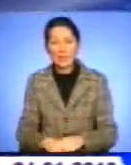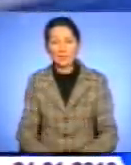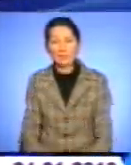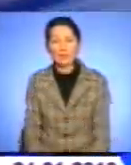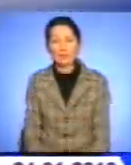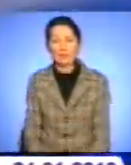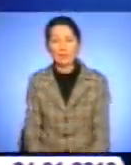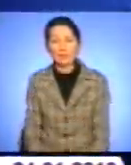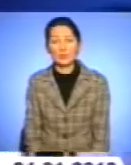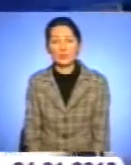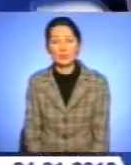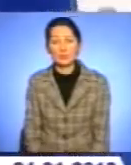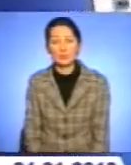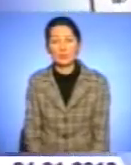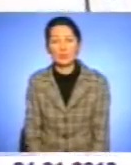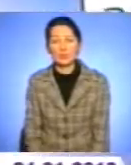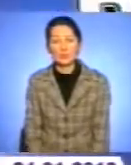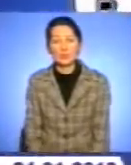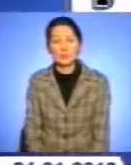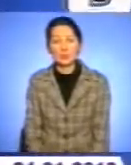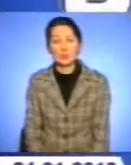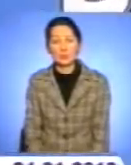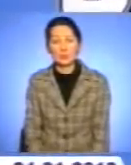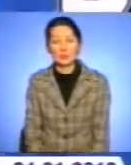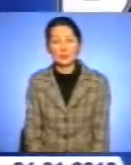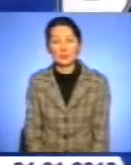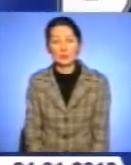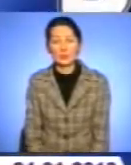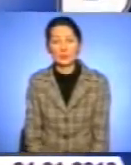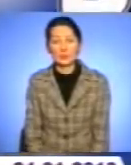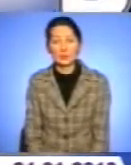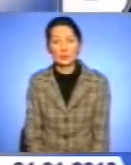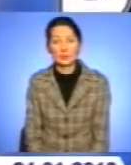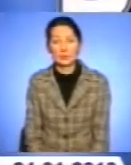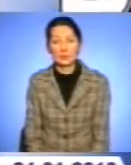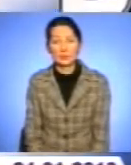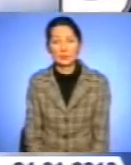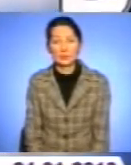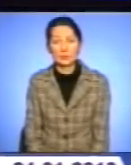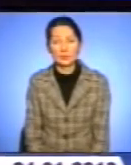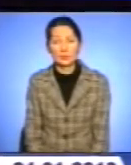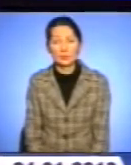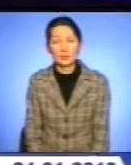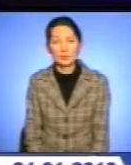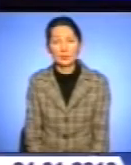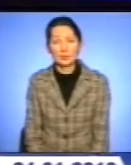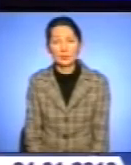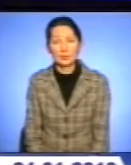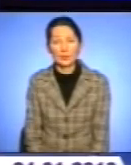бухгалтера підприємства складені протоколи про адміністративні порушення, повідомляє прес-служба Держфінінспекції в